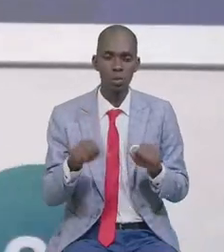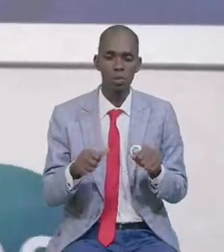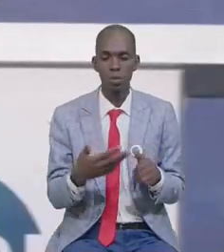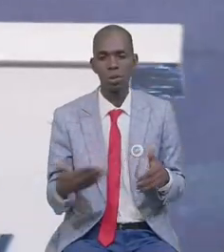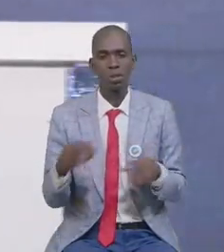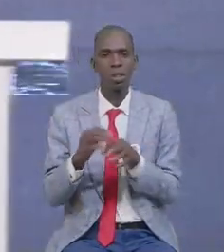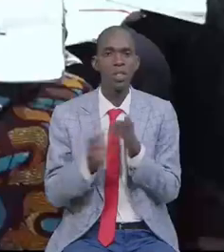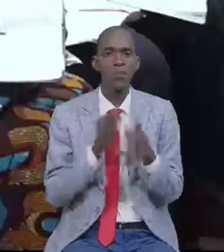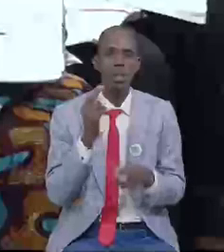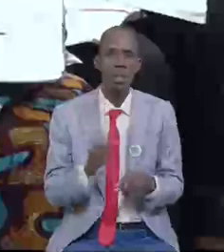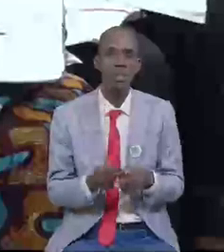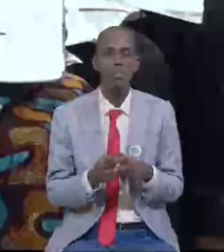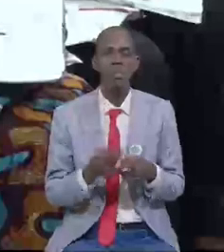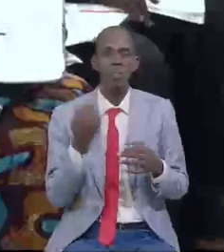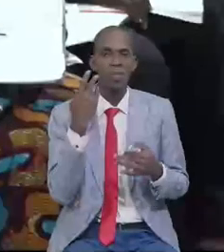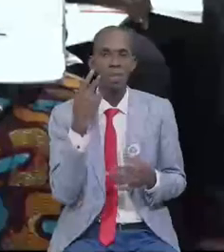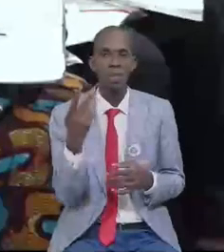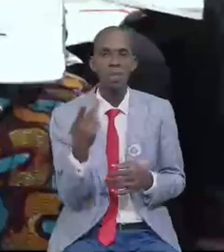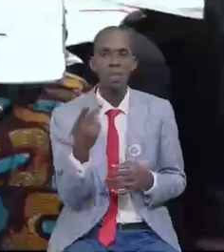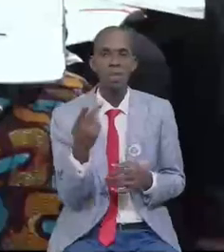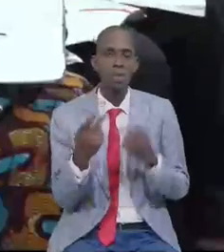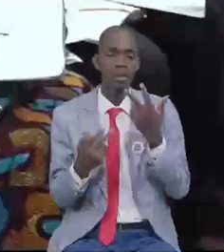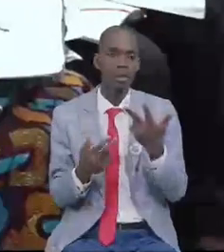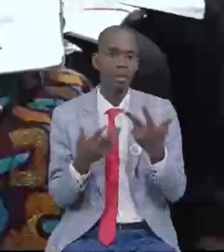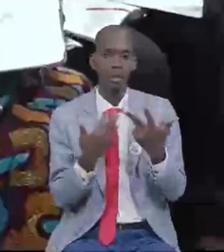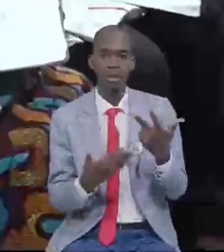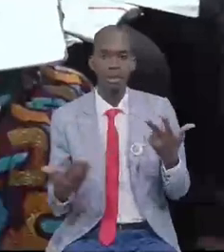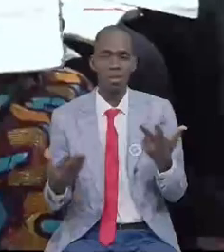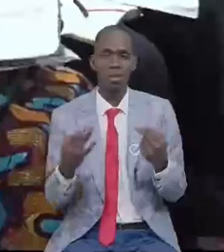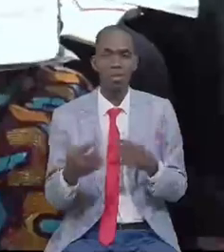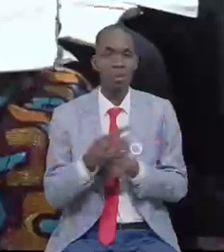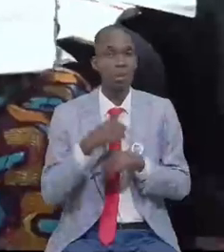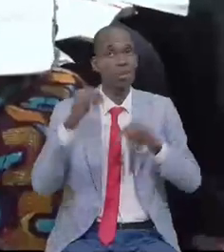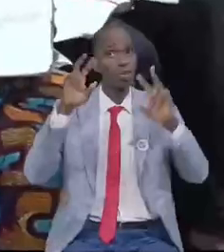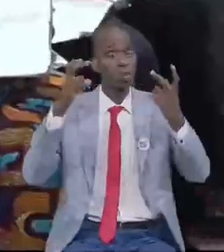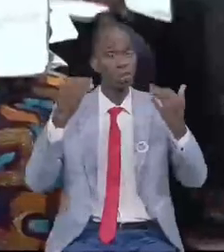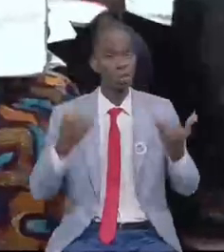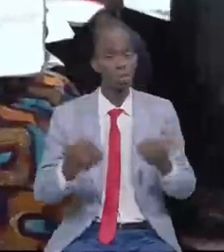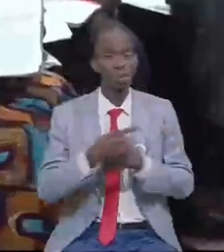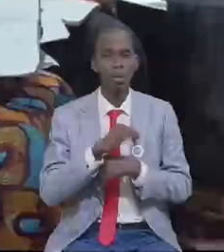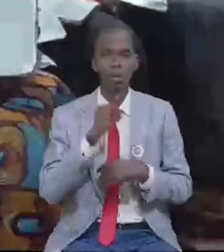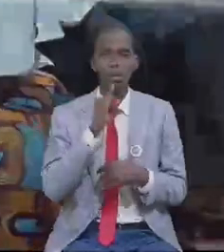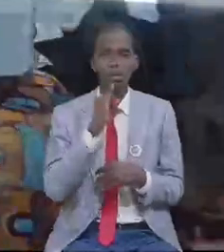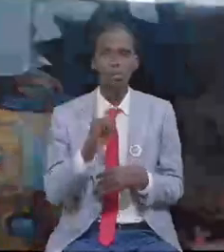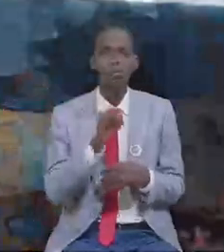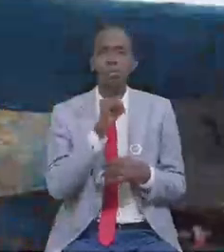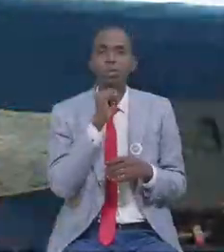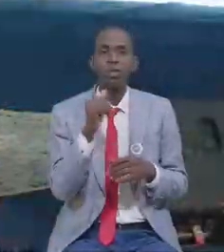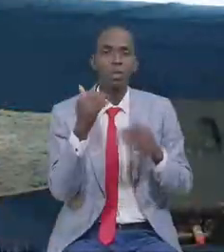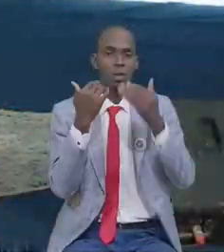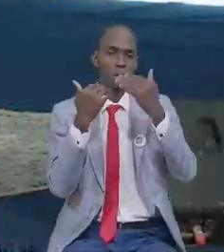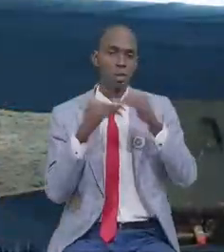de Jésus. Nous considérons trois points. Le message aujourd'hui est intitulé « La